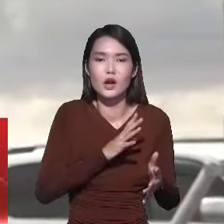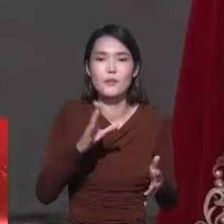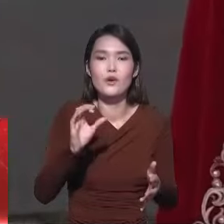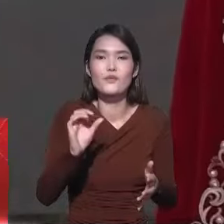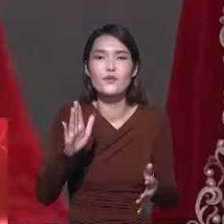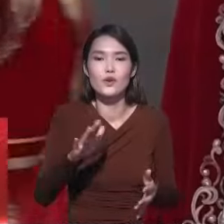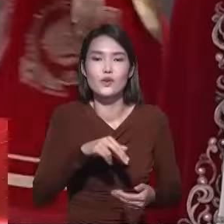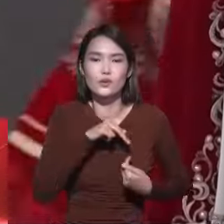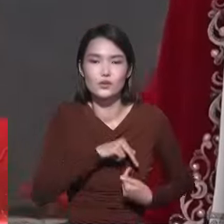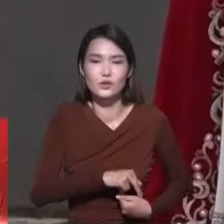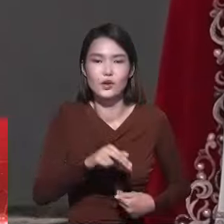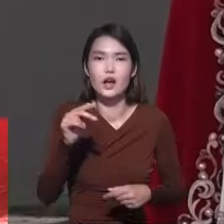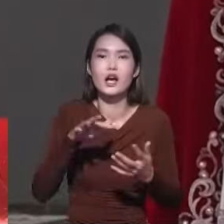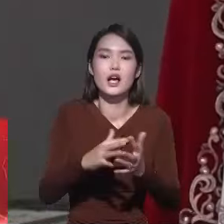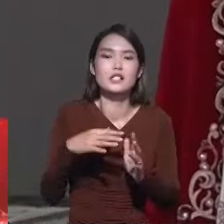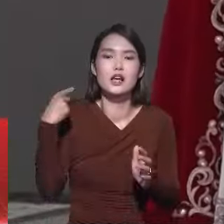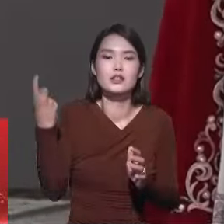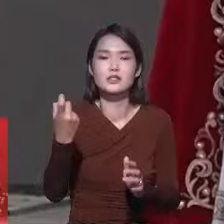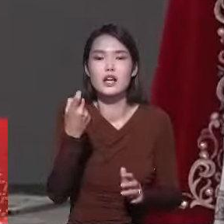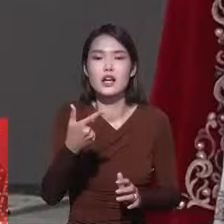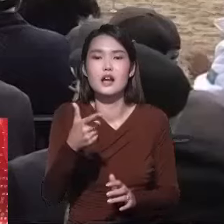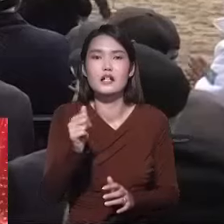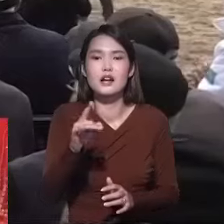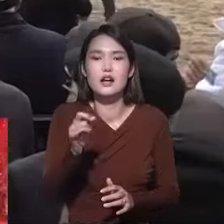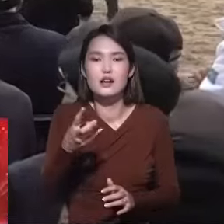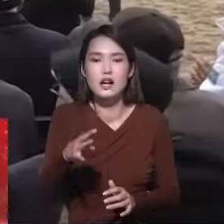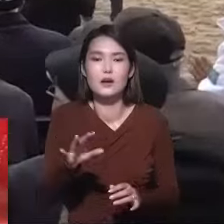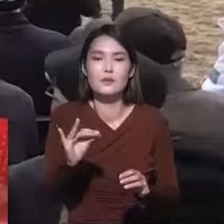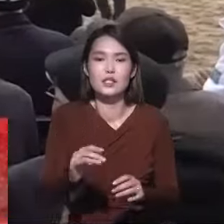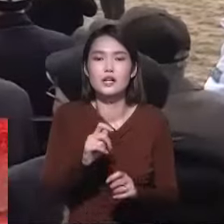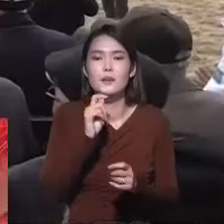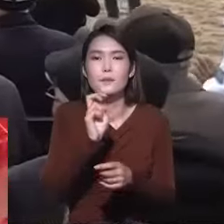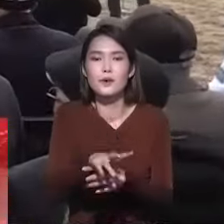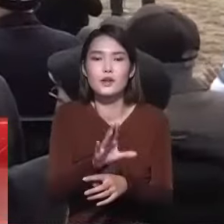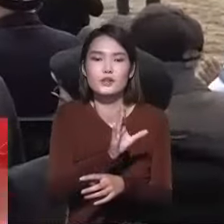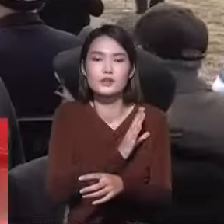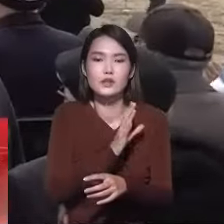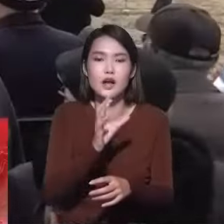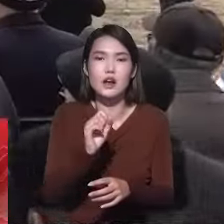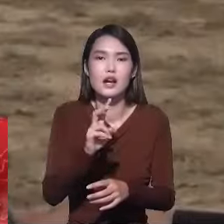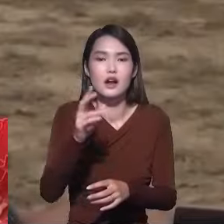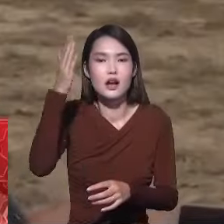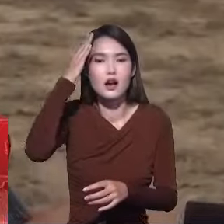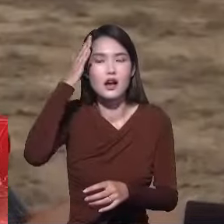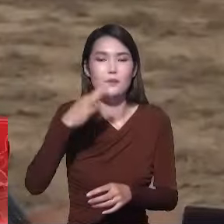труда», «Отличник сельского хозяйства», грамотами «Курмет», а также благодарственными письмами акима области.